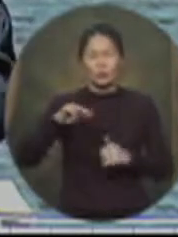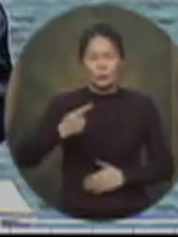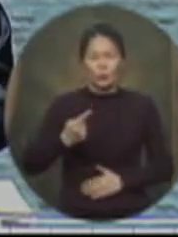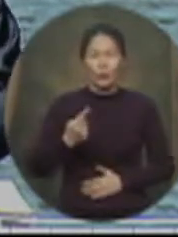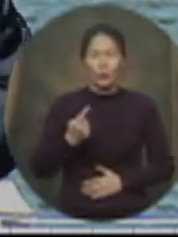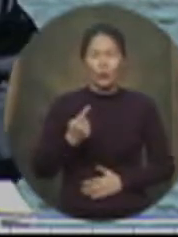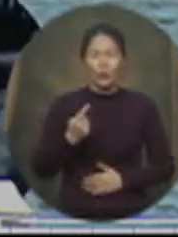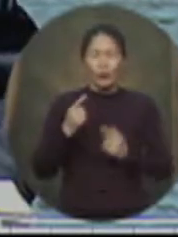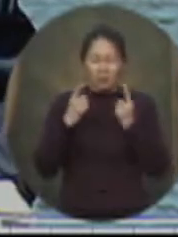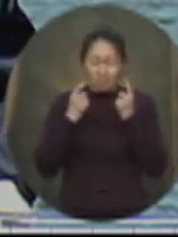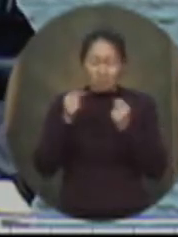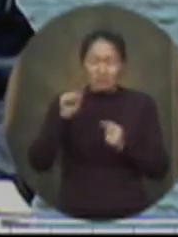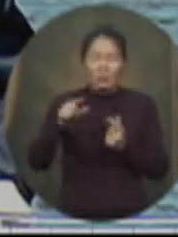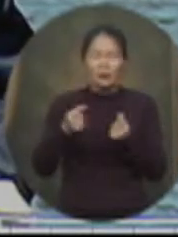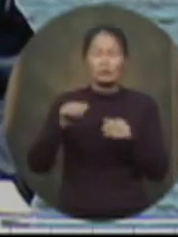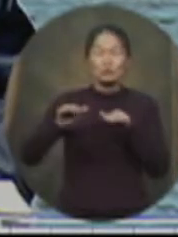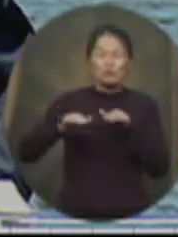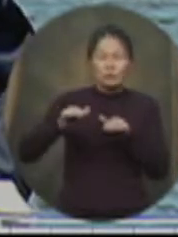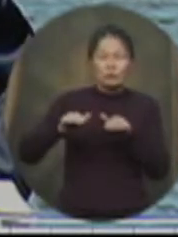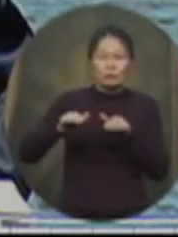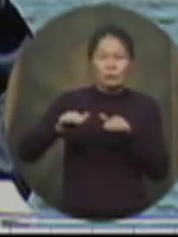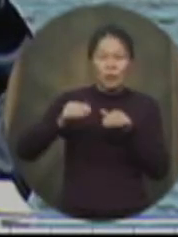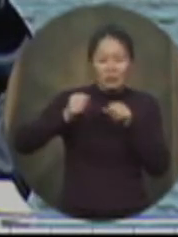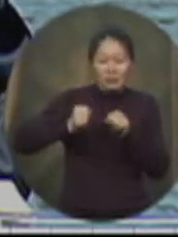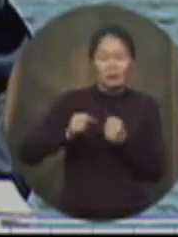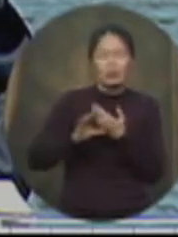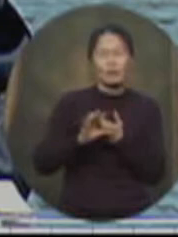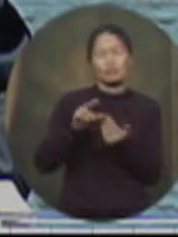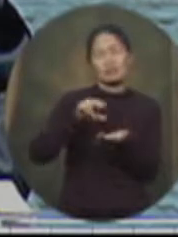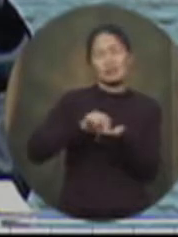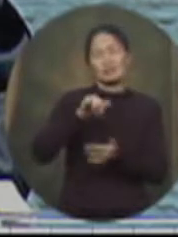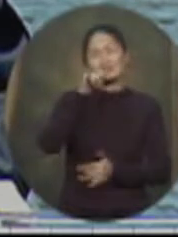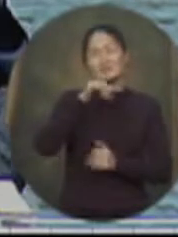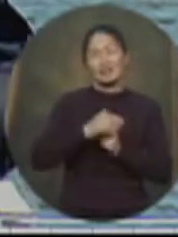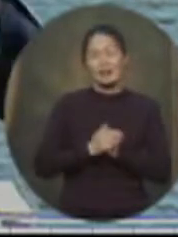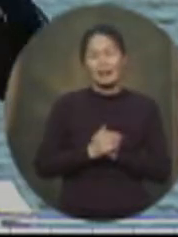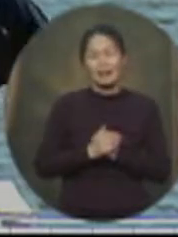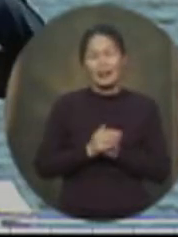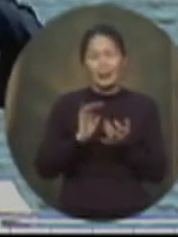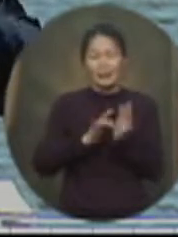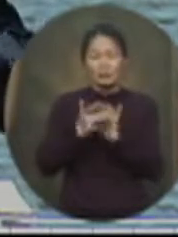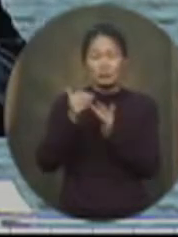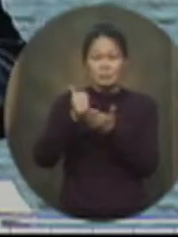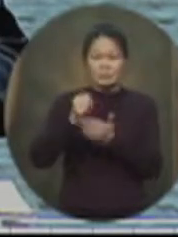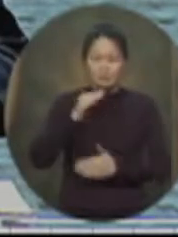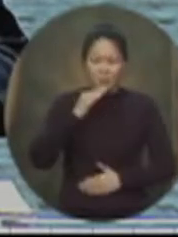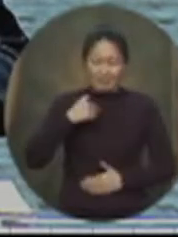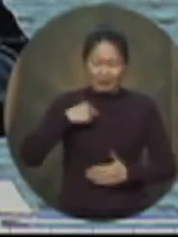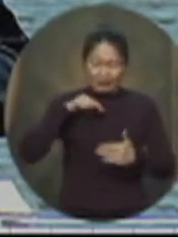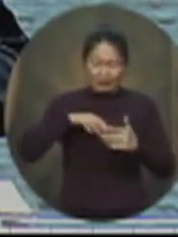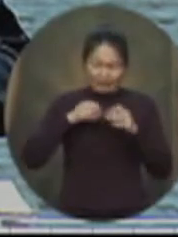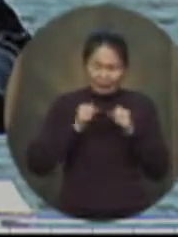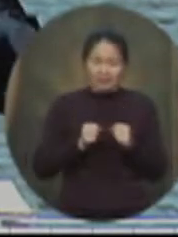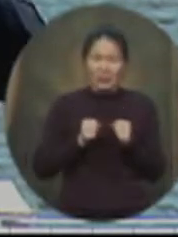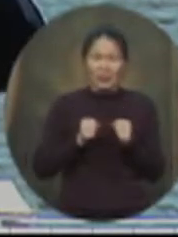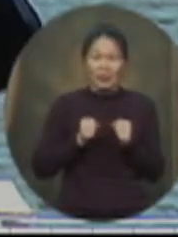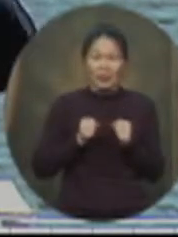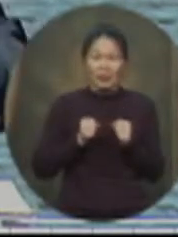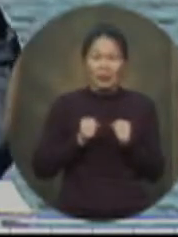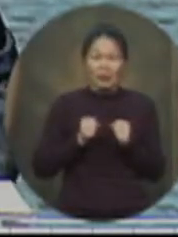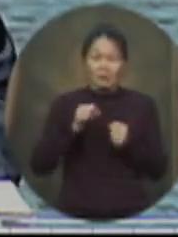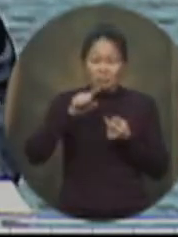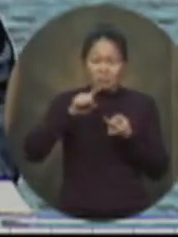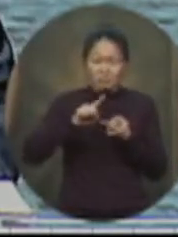여전히 이런 수준의 만 머무르면 큰 문제가 있는 거죠 예수님의 정말 내 안에 계시다 그걸